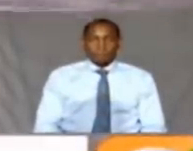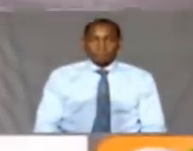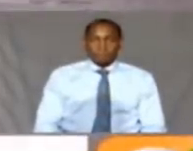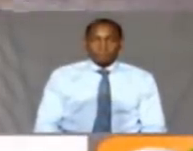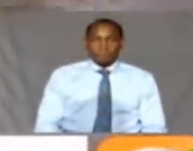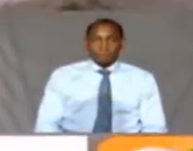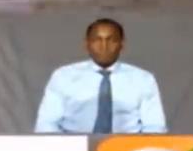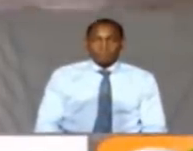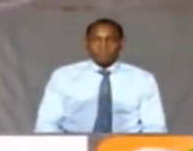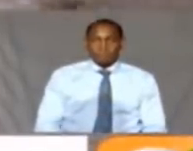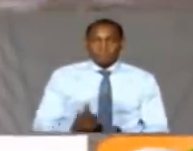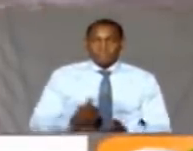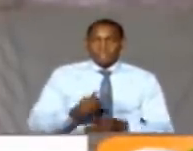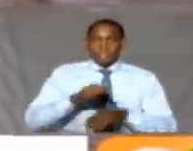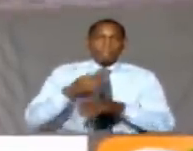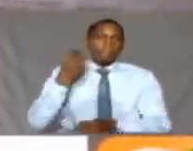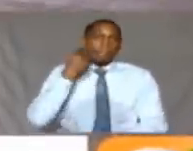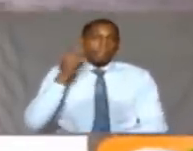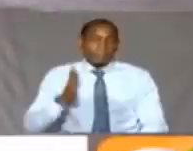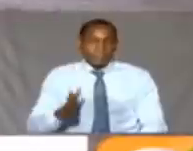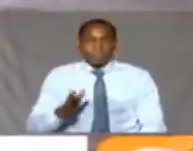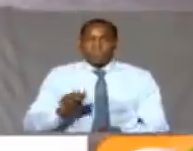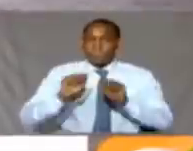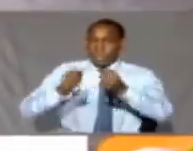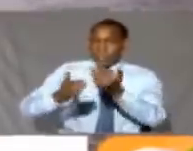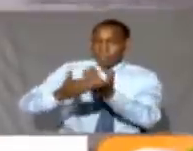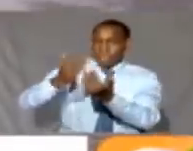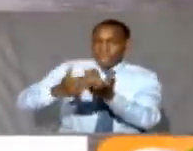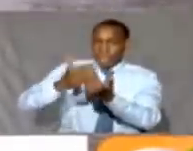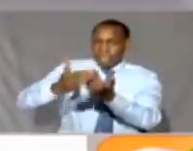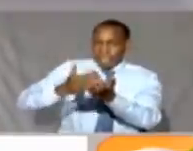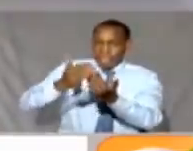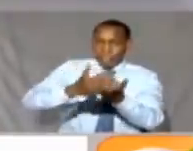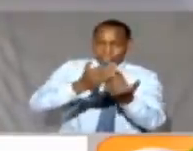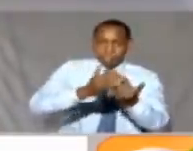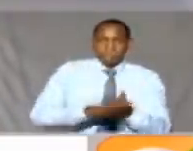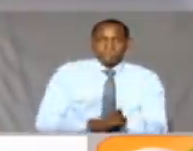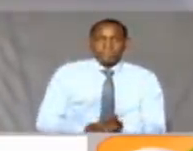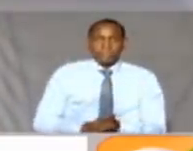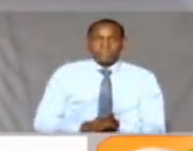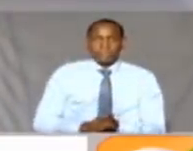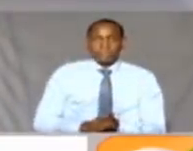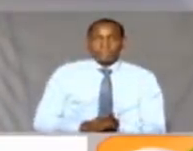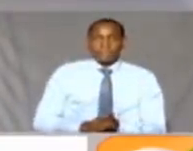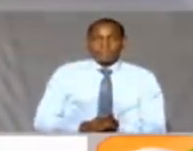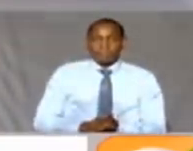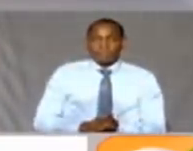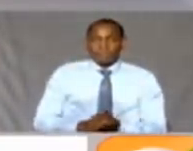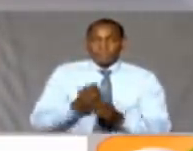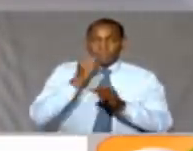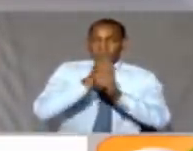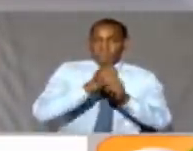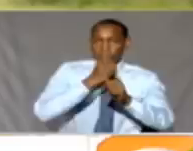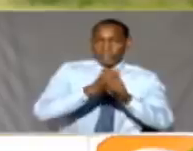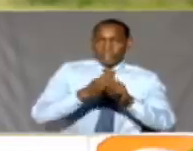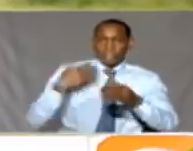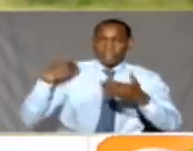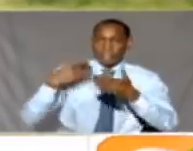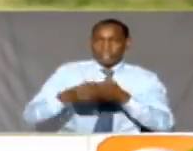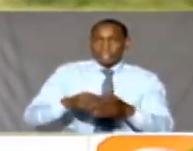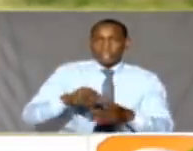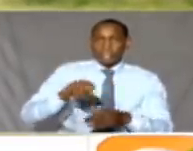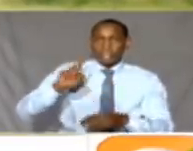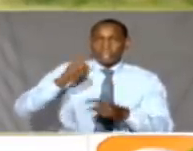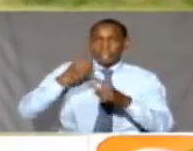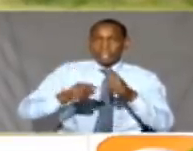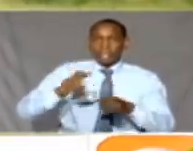Nasi pale tukisaidiana kazi ya mgonjwa, pia mimi naweza kumsaidia pale nasi tukasaidiana. Hii station nimeifanya 200 miaka 10